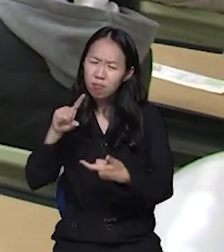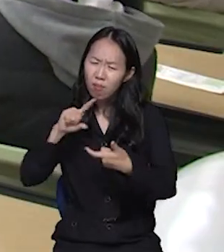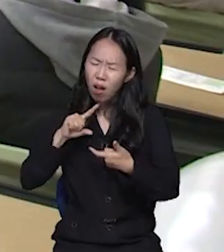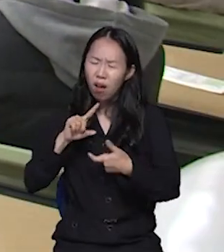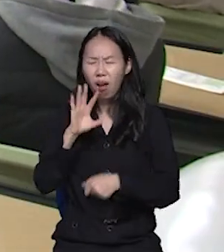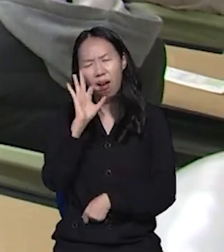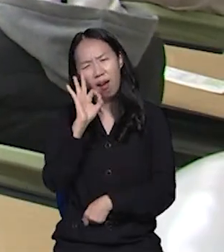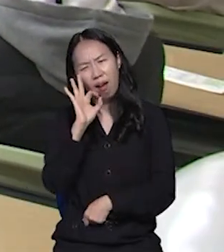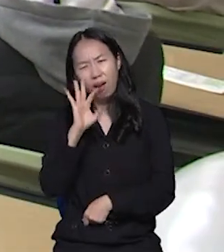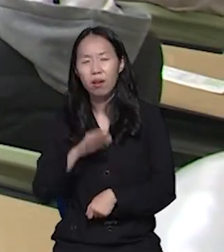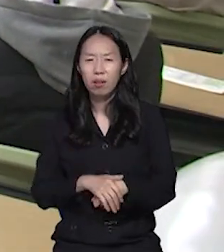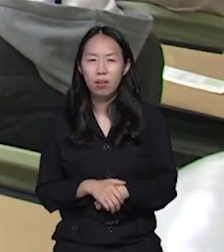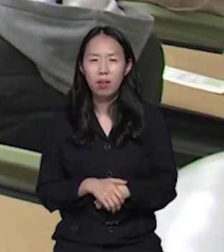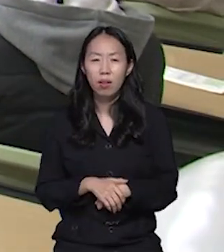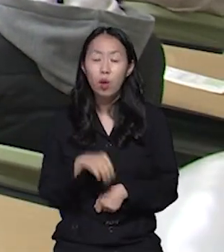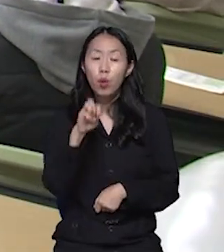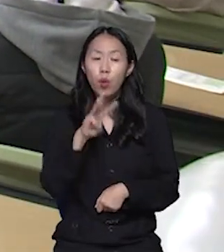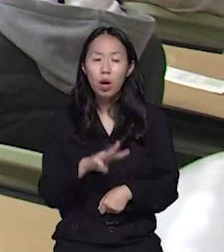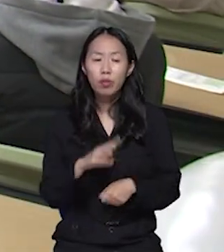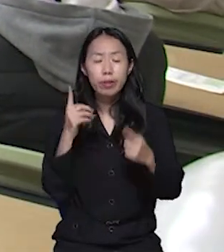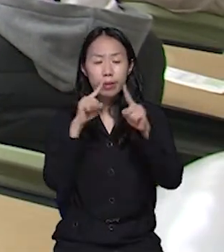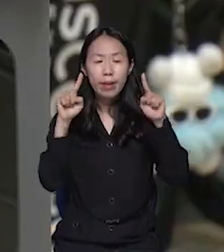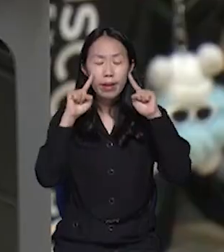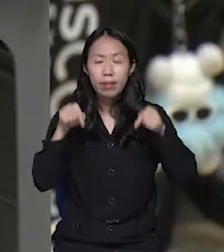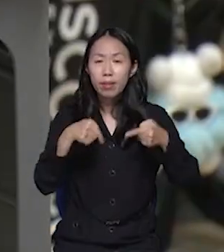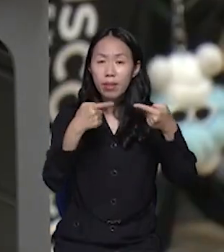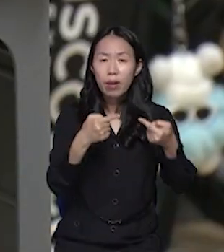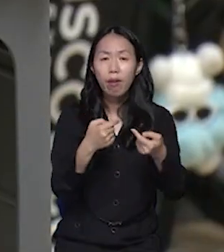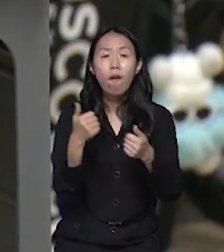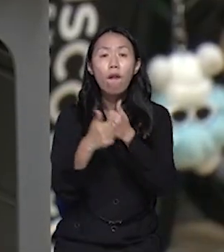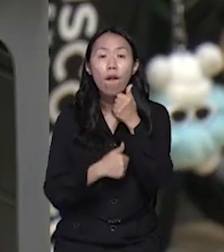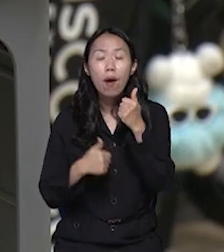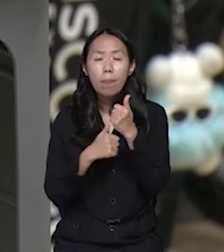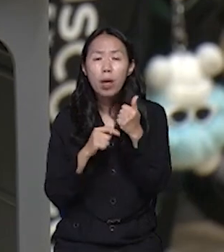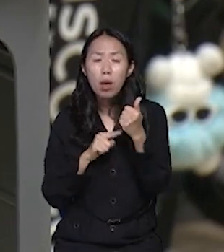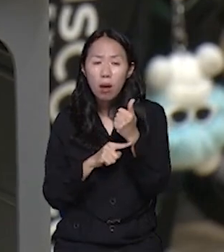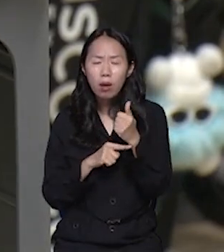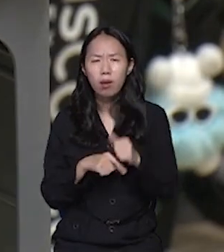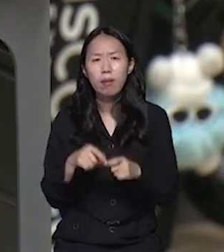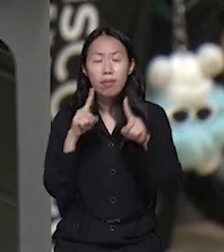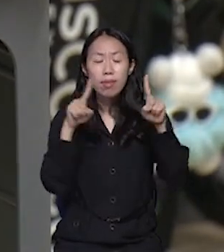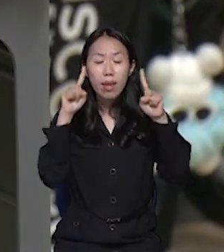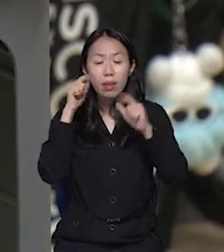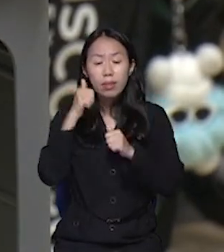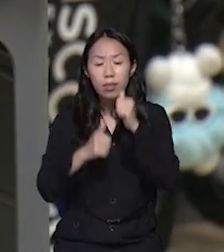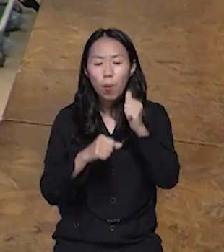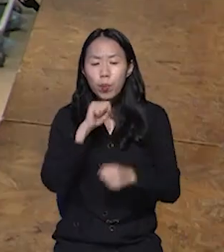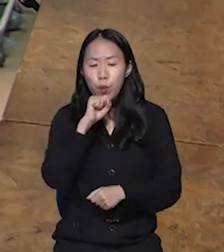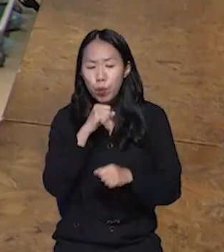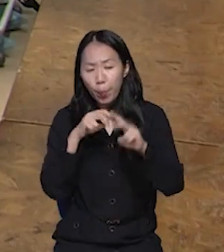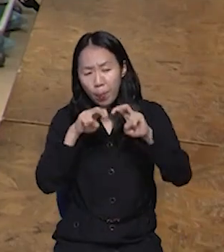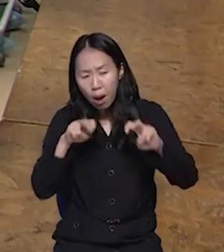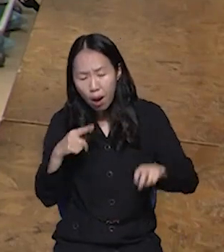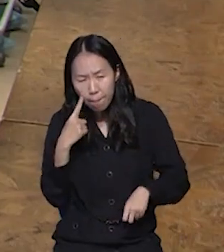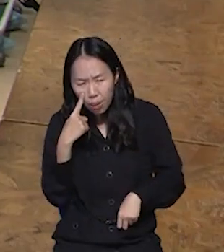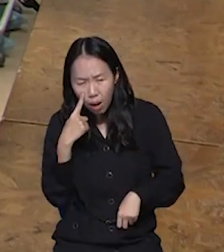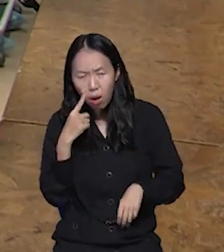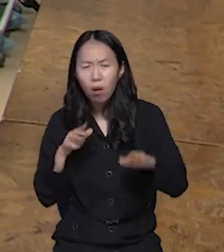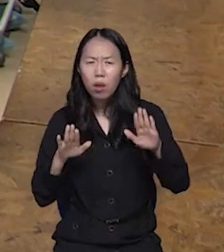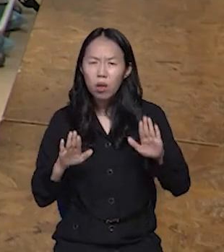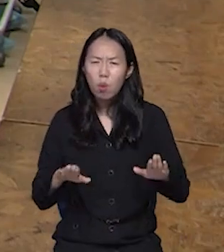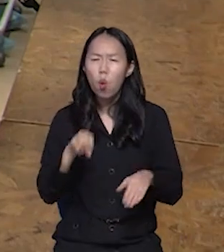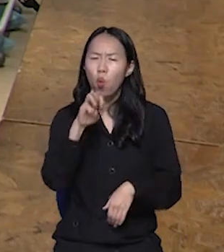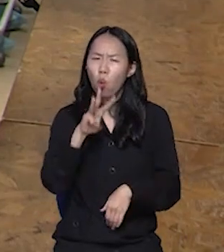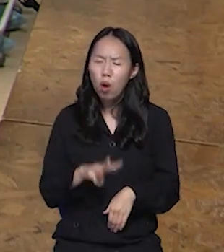기자입니다 광주 진학부장 협의회가고 3 재학생들의 수능 실제 채점 결과를 분석한 결과 이번에도 실력